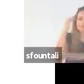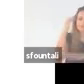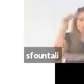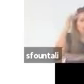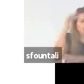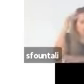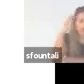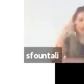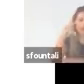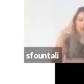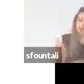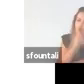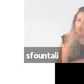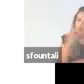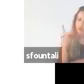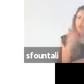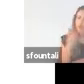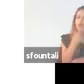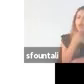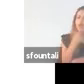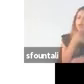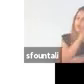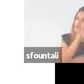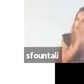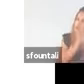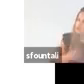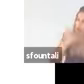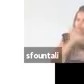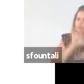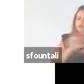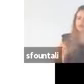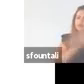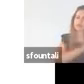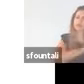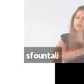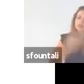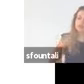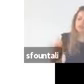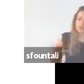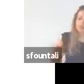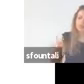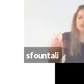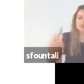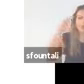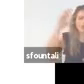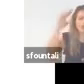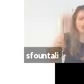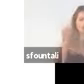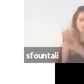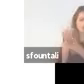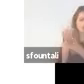που υπήρχαν για αλλαγή και η δυνατότητα προώθησης μιας κουλτούρας που θα είναι κουλτούρα της